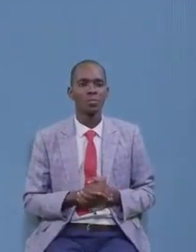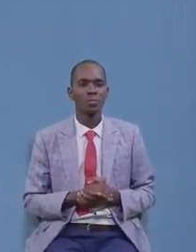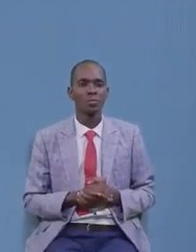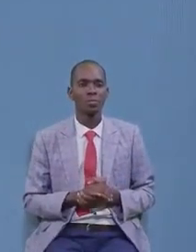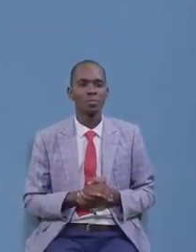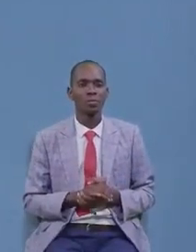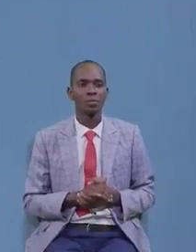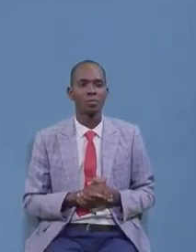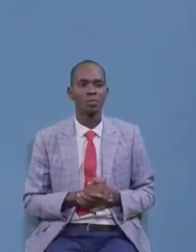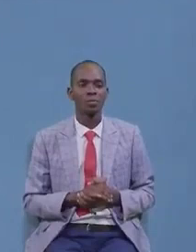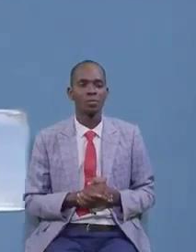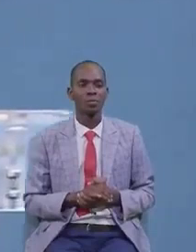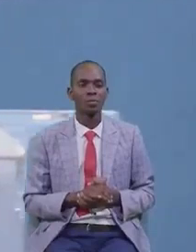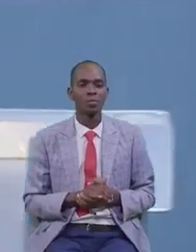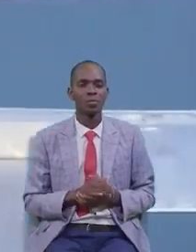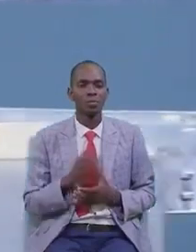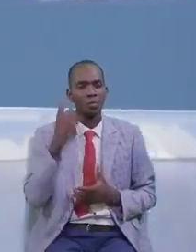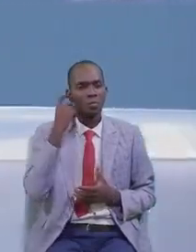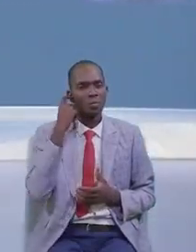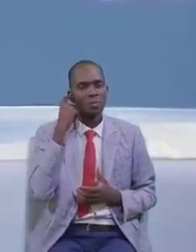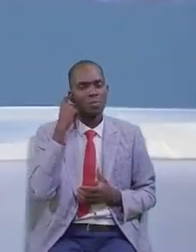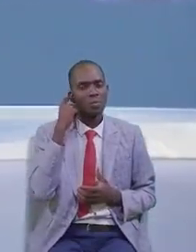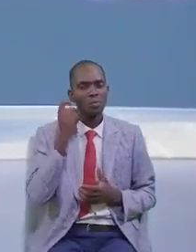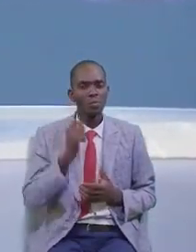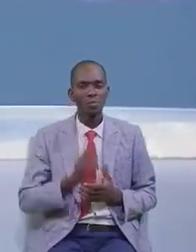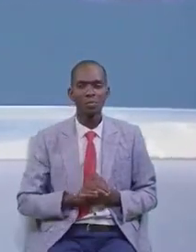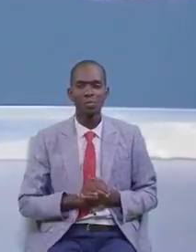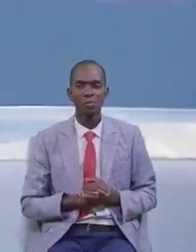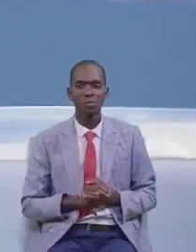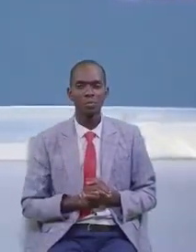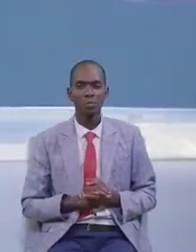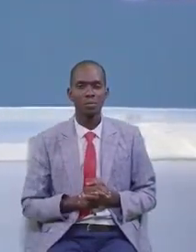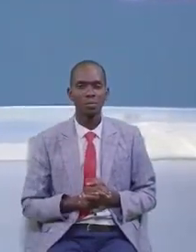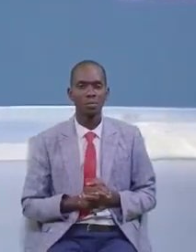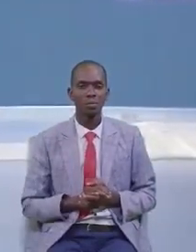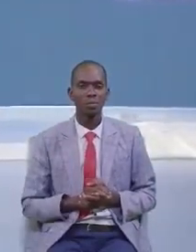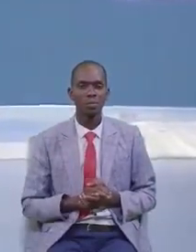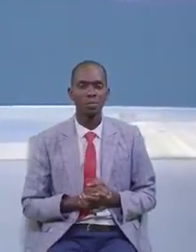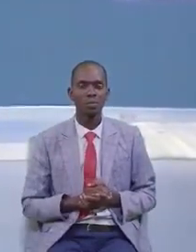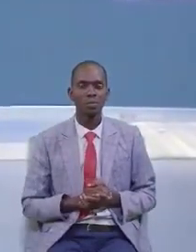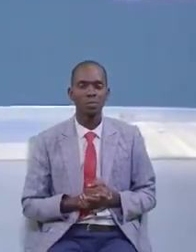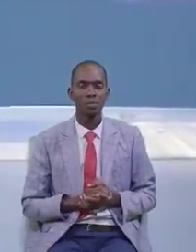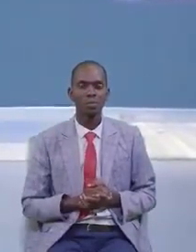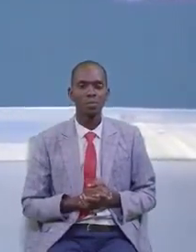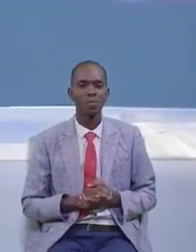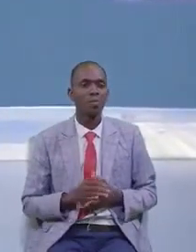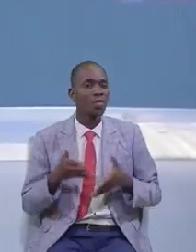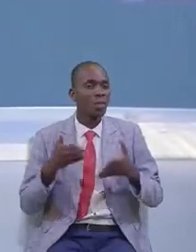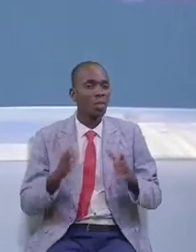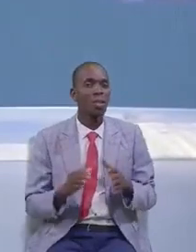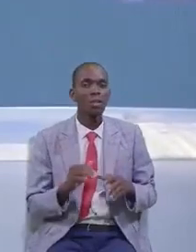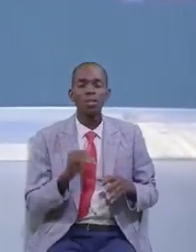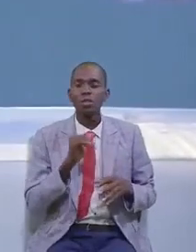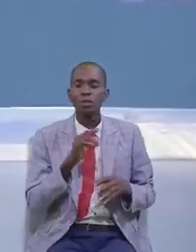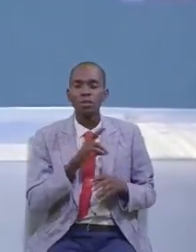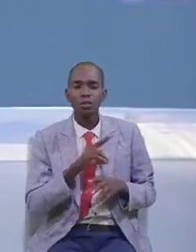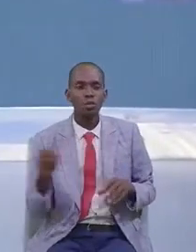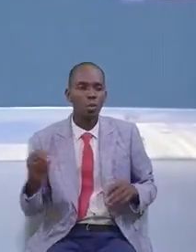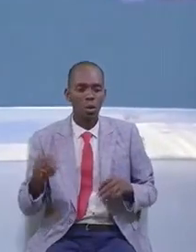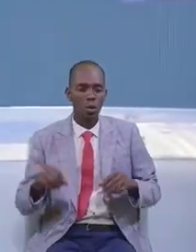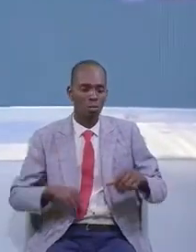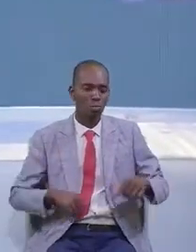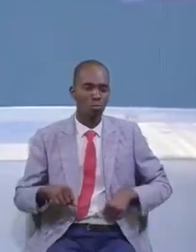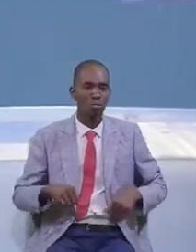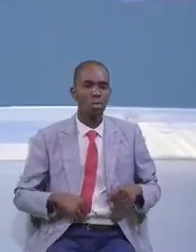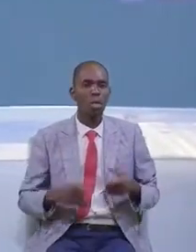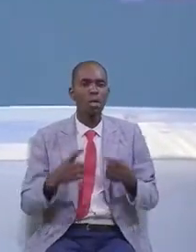విధానాల్లో అతిశయ పూర్వక చర్యల వలన వచ్చిన మాటలు వారి జీవితాన్ని నాశనానికి గురి చేశాయి. Let no arrogance come out of